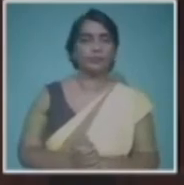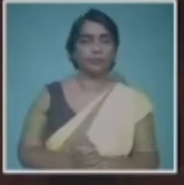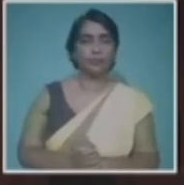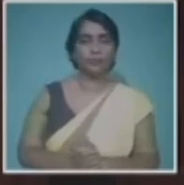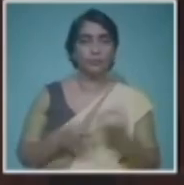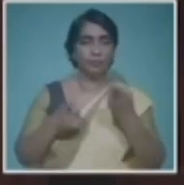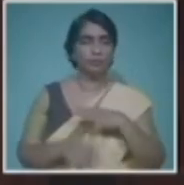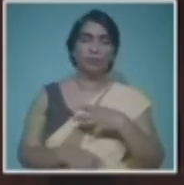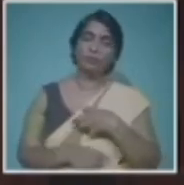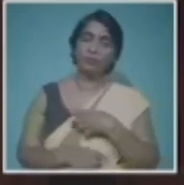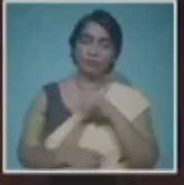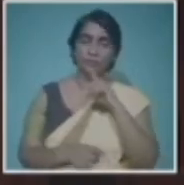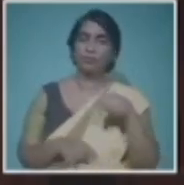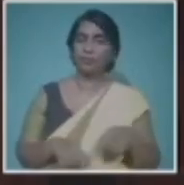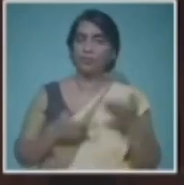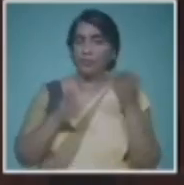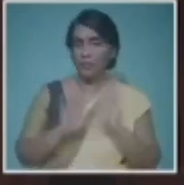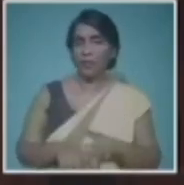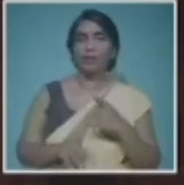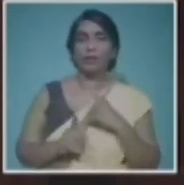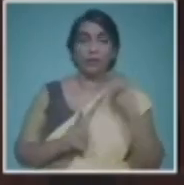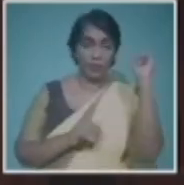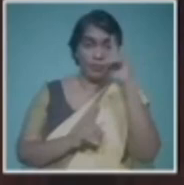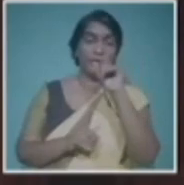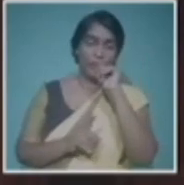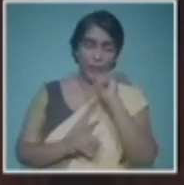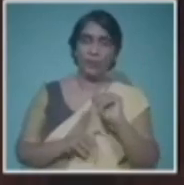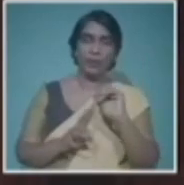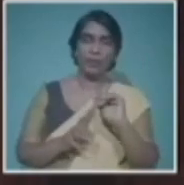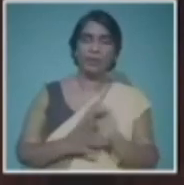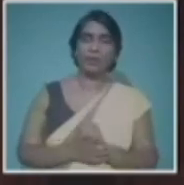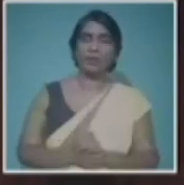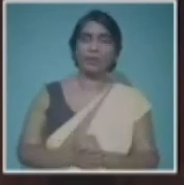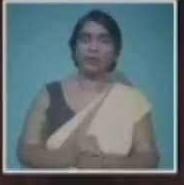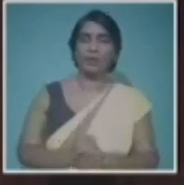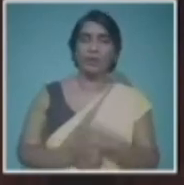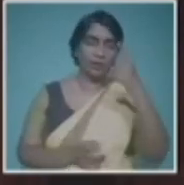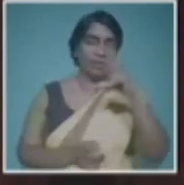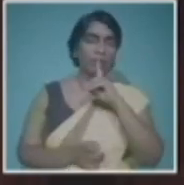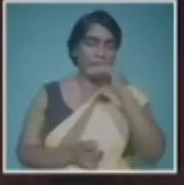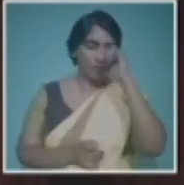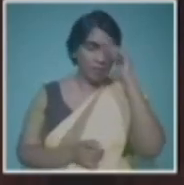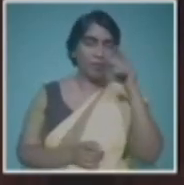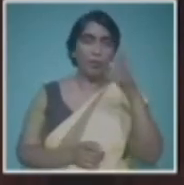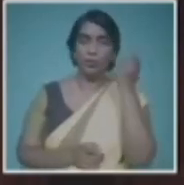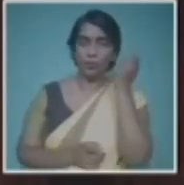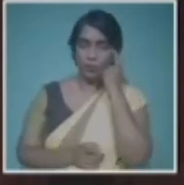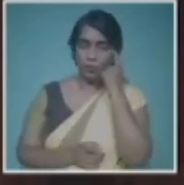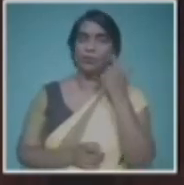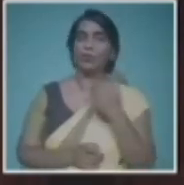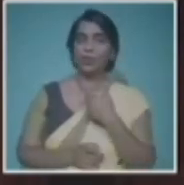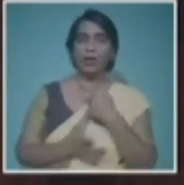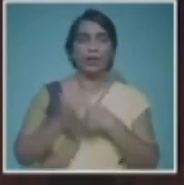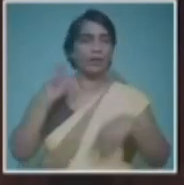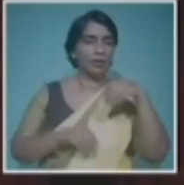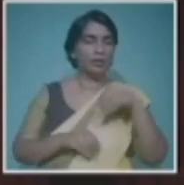ශෝක ප්‍රකාශ යෝජනාව මම මේක අන්තිමට ගත්තේ මුලට ගන්න ඕන වුණා වුණත් නියත කතානායකතුමා තාමත් හොඳින් දන්නවා අපි අපේ